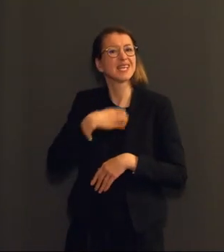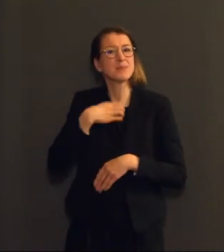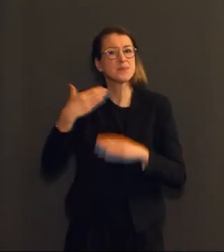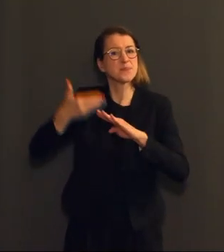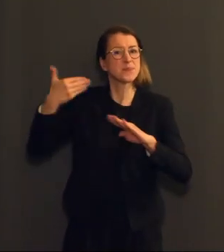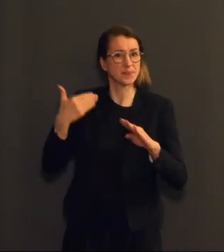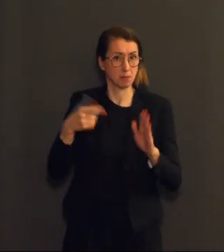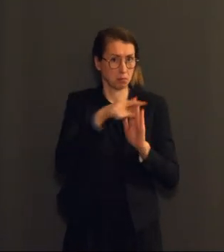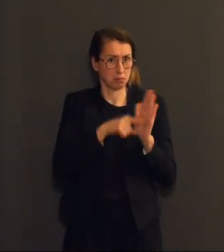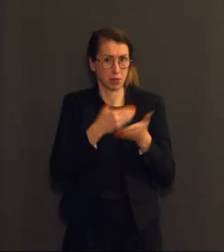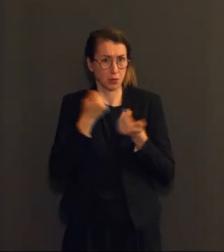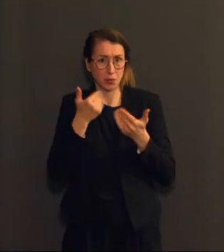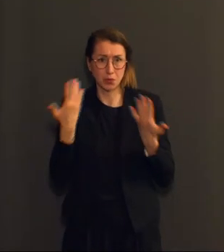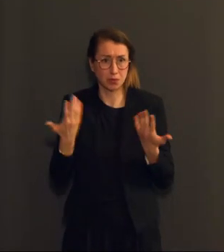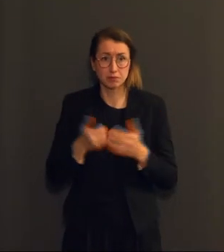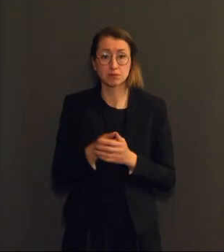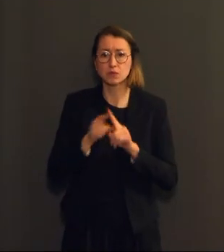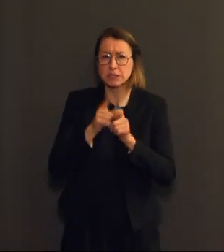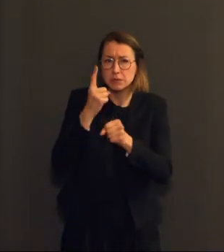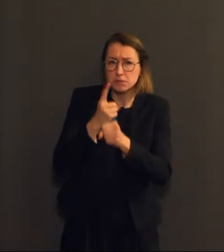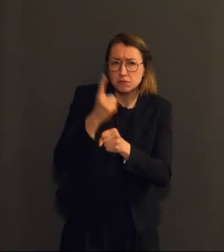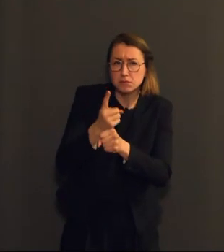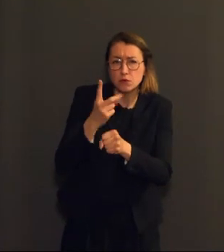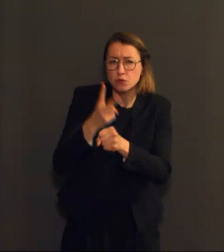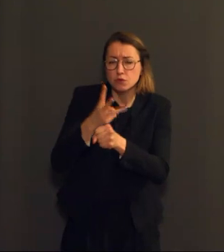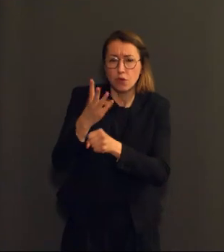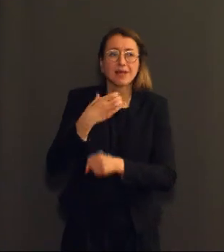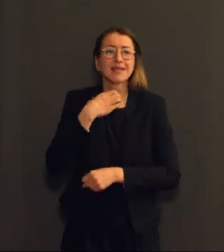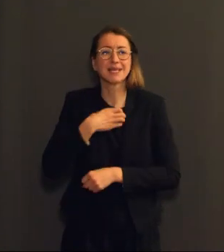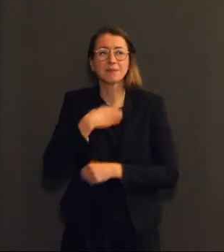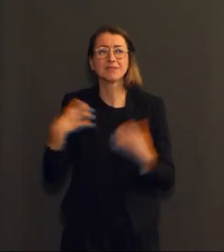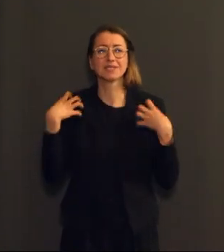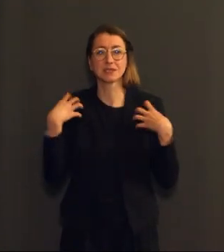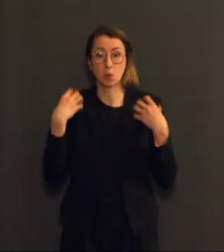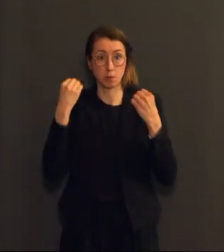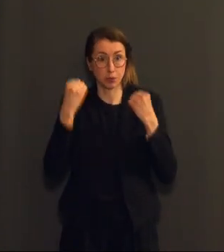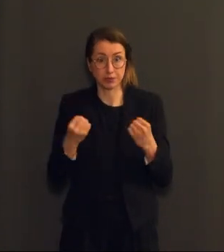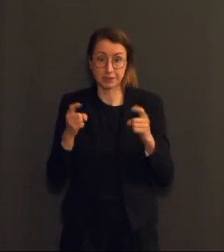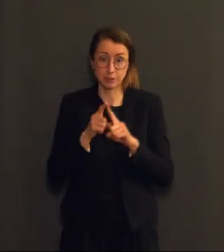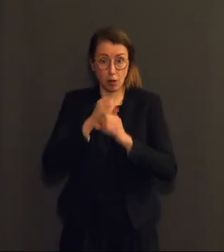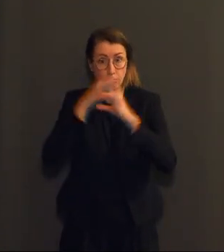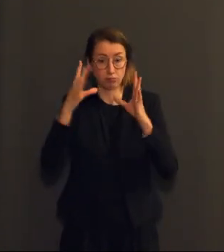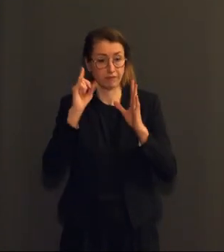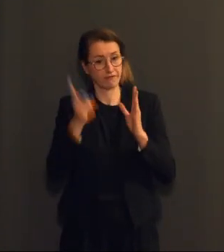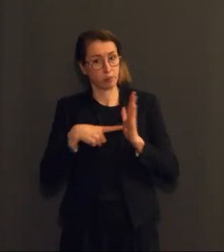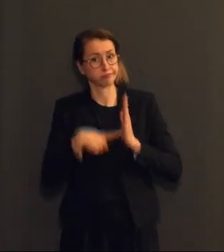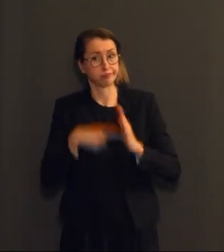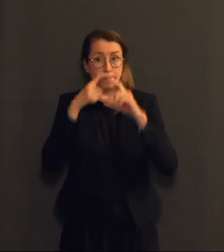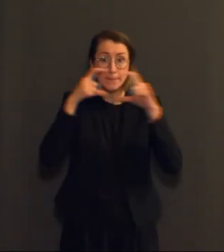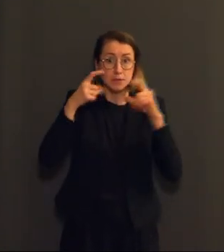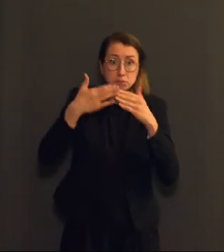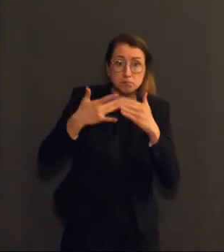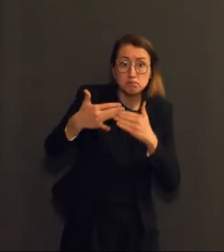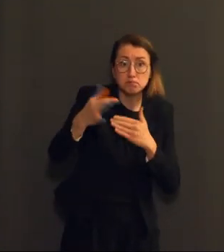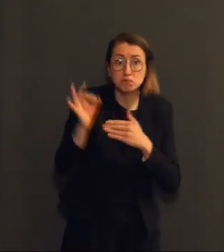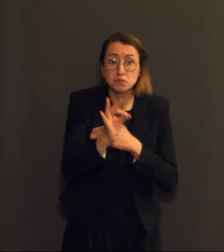saison grippale? Alors, 3 points à souligner dans cette question. La première, la mortalité. La mortalité n'a pas diminué. La mortalité,